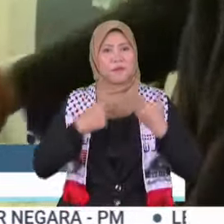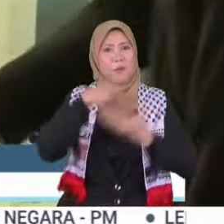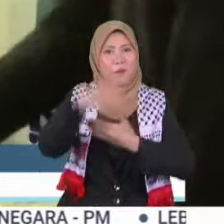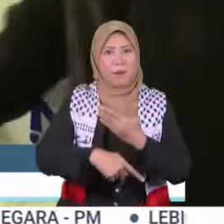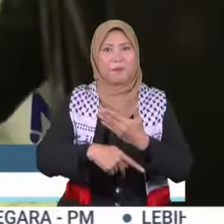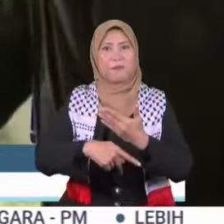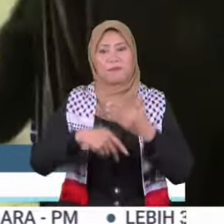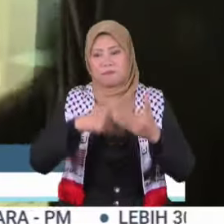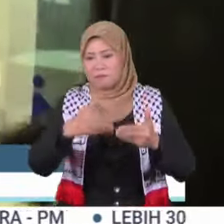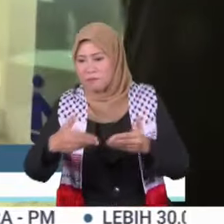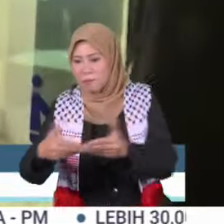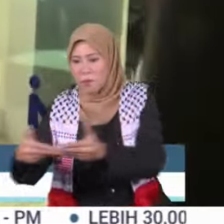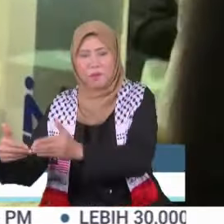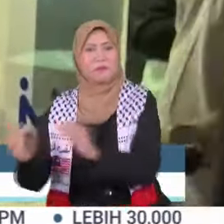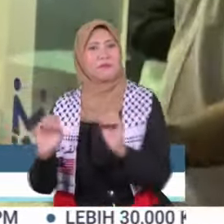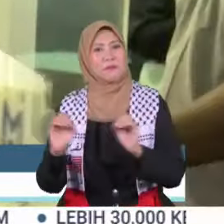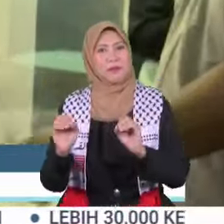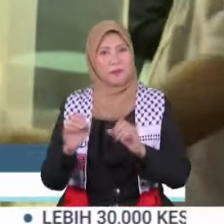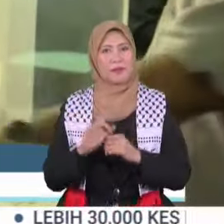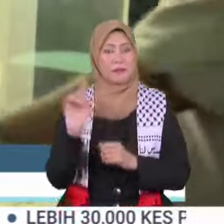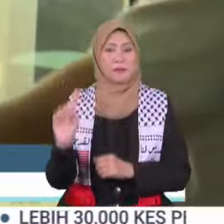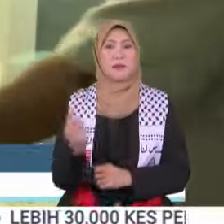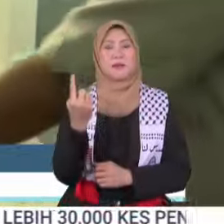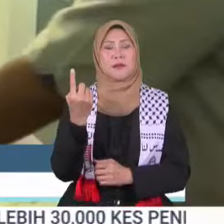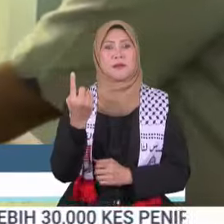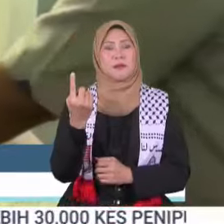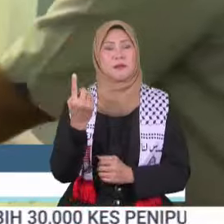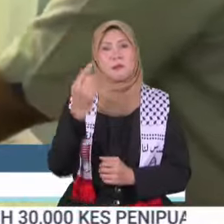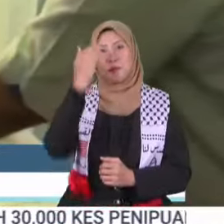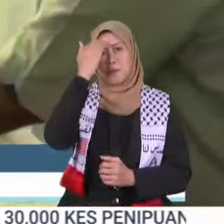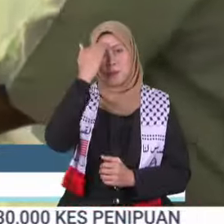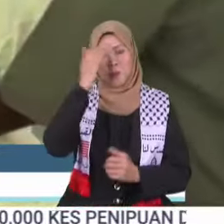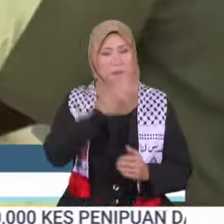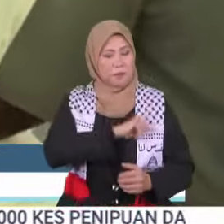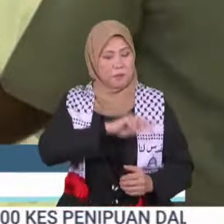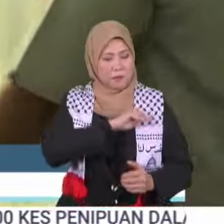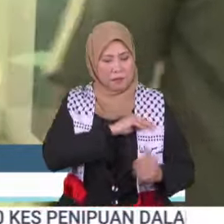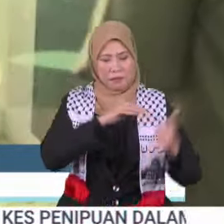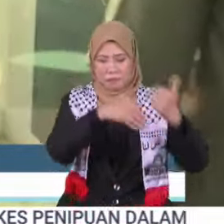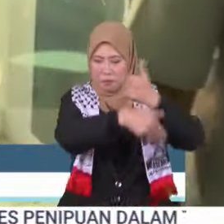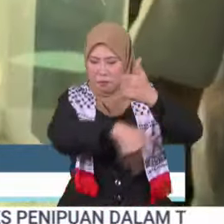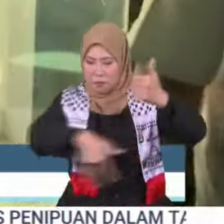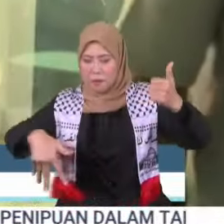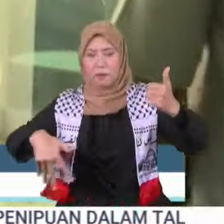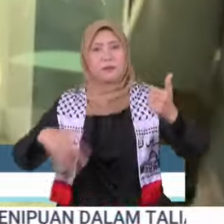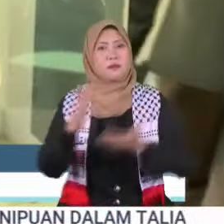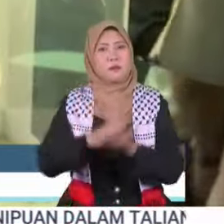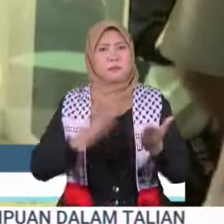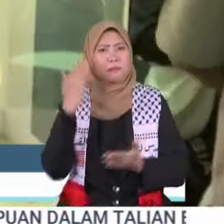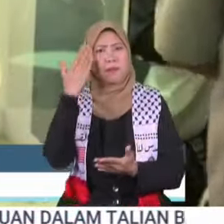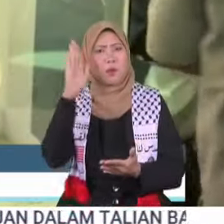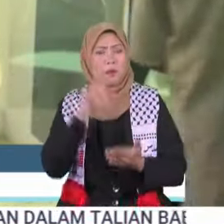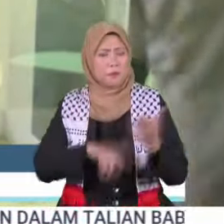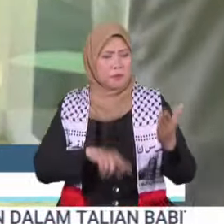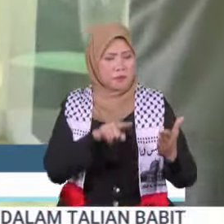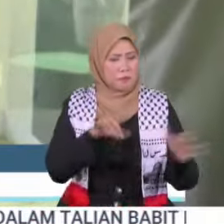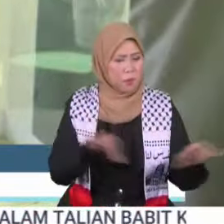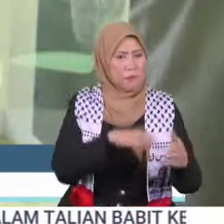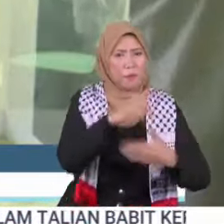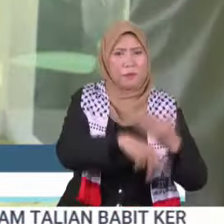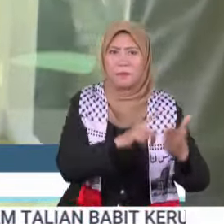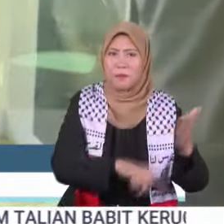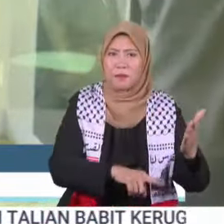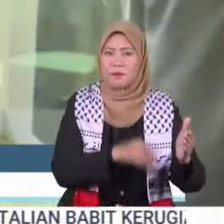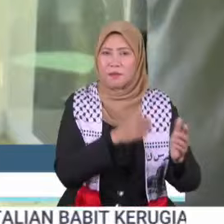Dia untuk apa kita lebih mengenali apa kementerian apa kementerian apa. Selalunya kita tak tahu kan apa benda apa benda. So